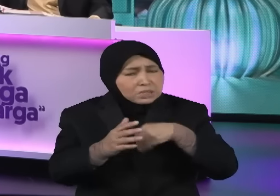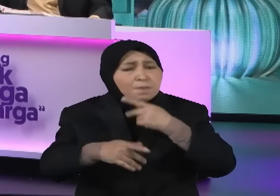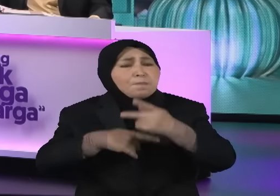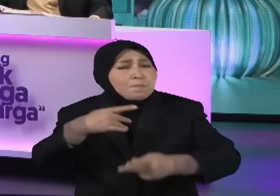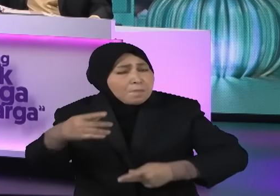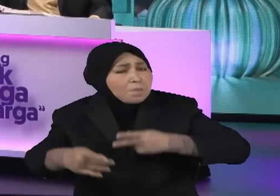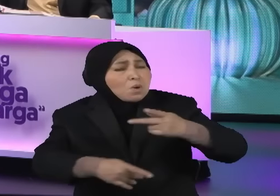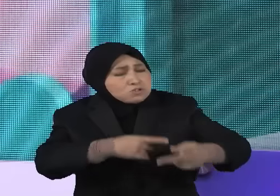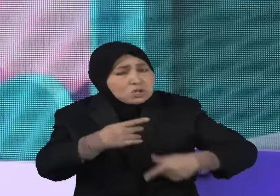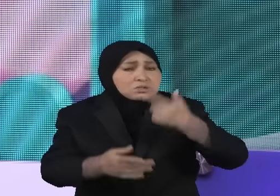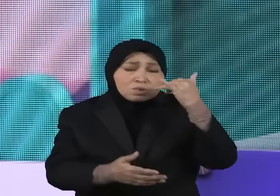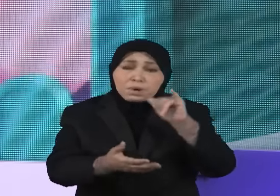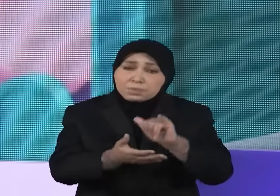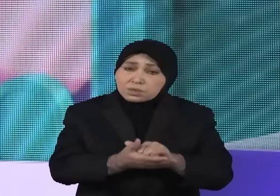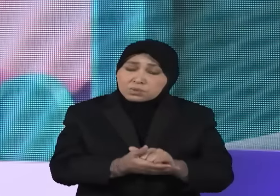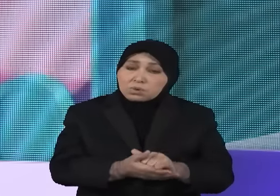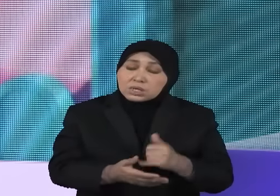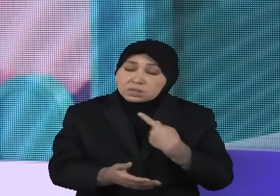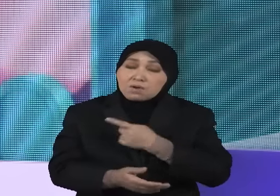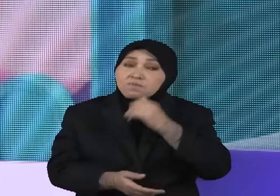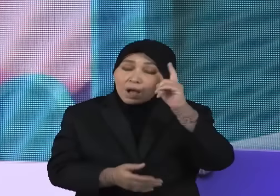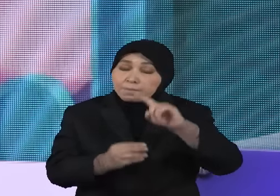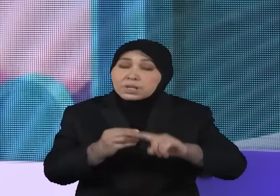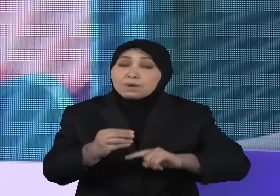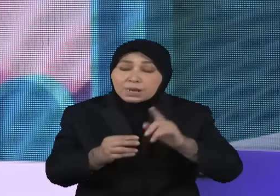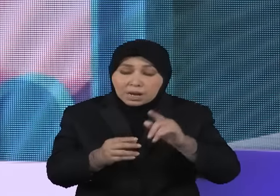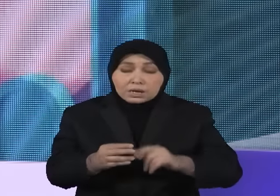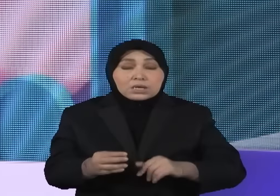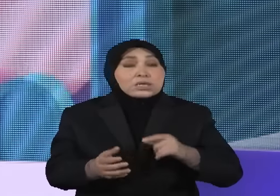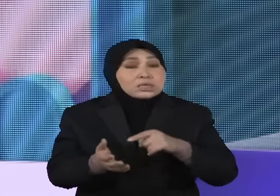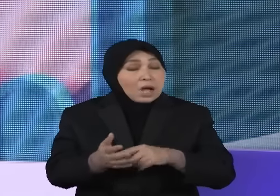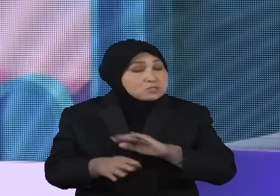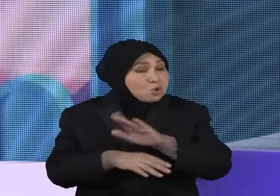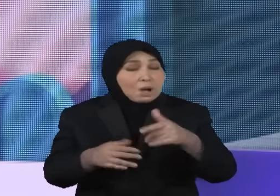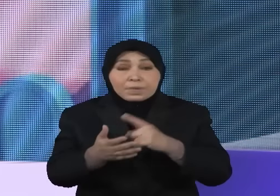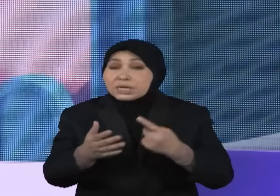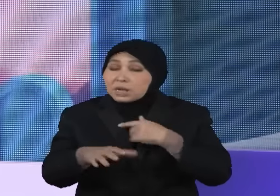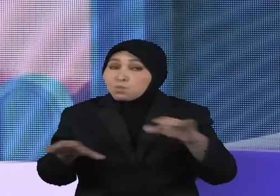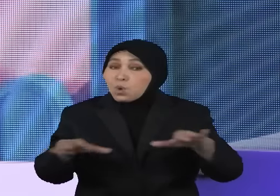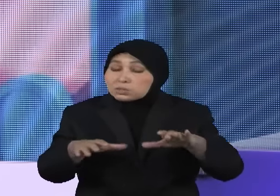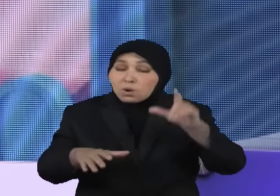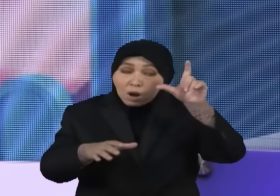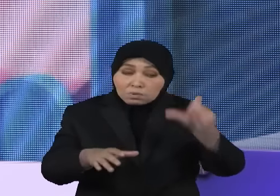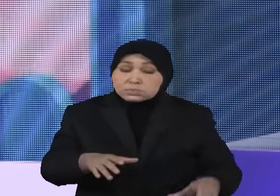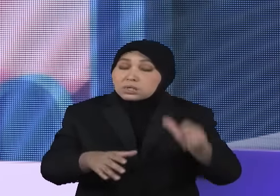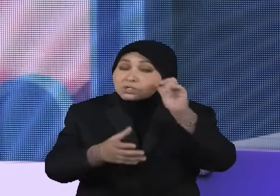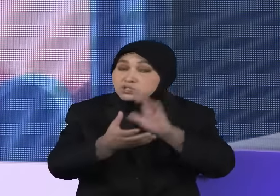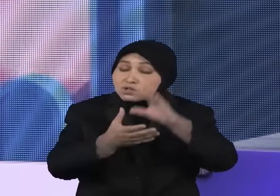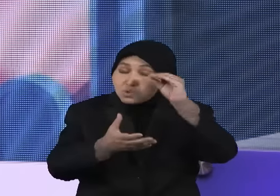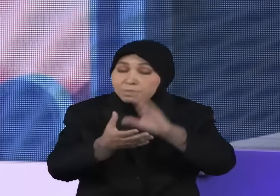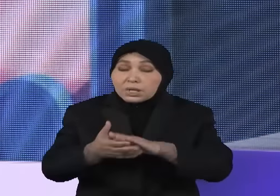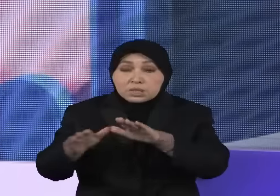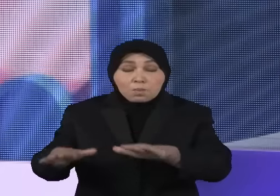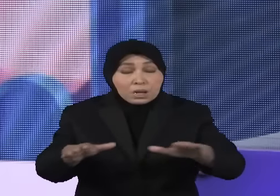proses, dan itu sebabnya bila kita faham perkara ini, kita tahu semua apa yang kita buat bagi seorang isteri, suami ataupun adik-beradik